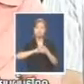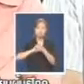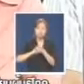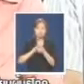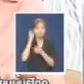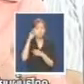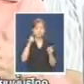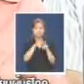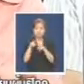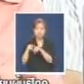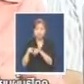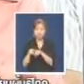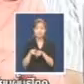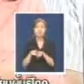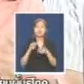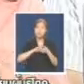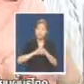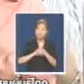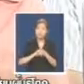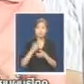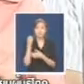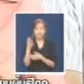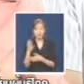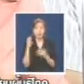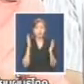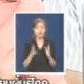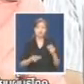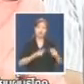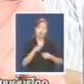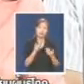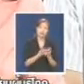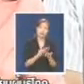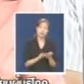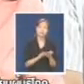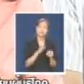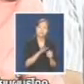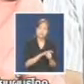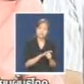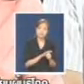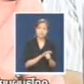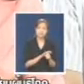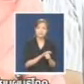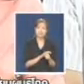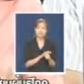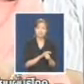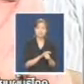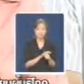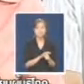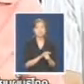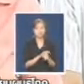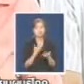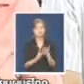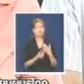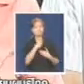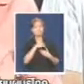ไปตลาดด้วยกันถ้ารวมมือมากมีจำนวนคน Eyeราคาไม่แพงแต่สุดท้ายก็เรียกว่ากอมปริมาณหรือว่ารุ่นเนี่ยก็ทำให้มี